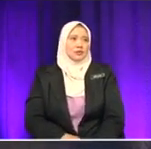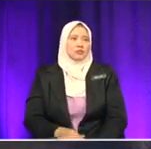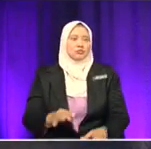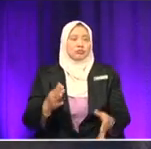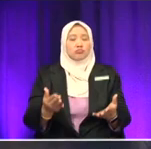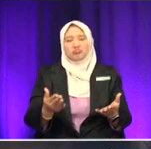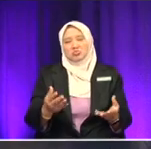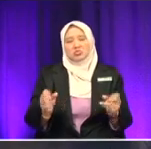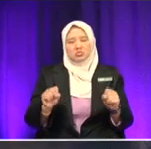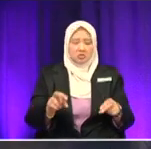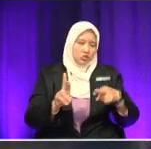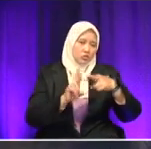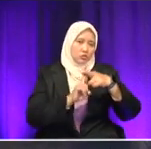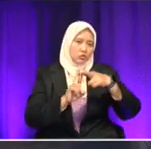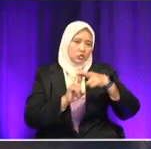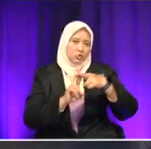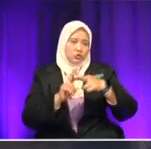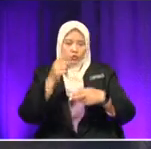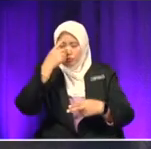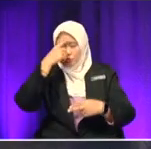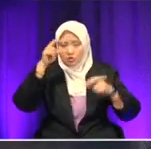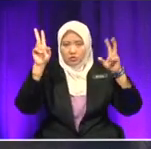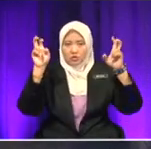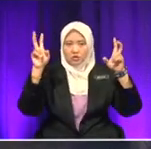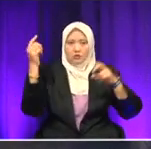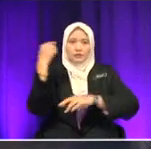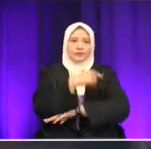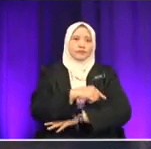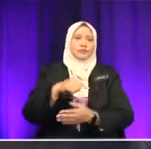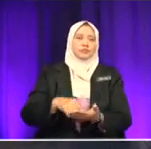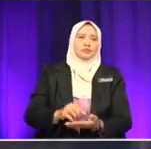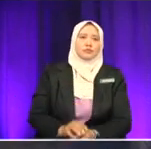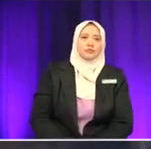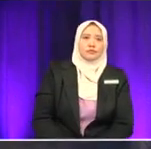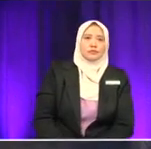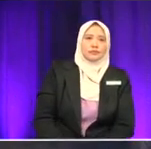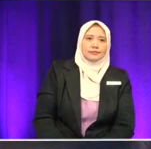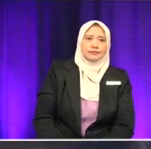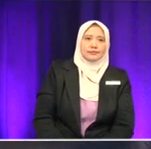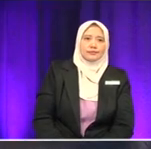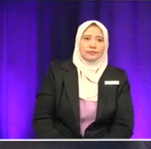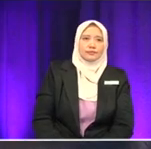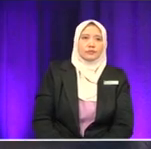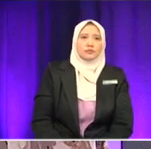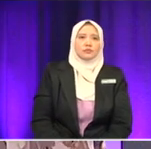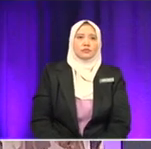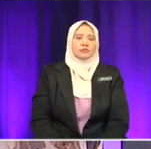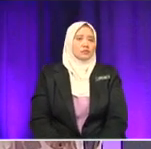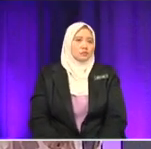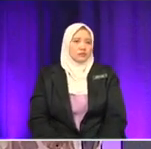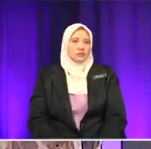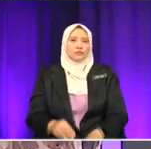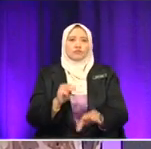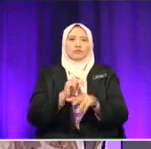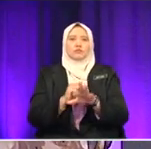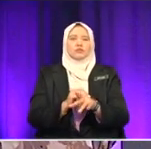boleh berikan sedikit rumusan ringkas tentang topik kita pada hari ini. Okey, baiklah. Rumusan ringkas berkaitan dengan topik kita pada hari ini adalah berkaitan dengan